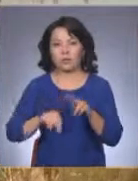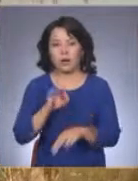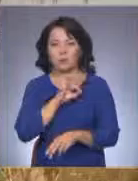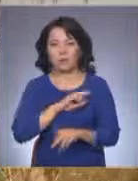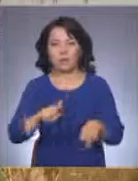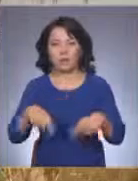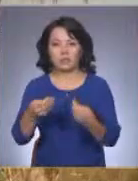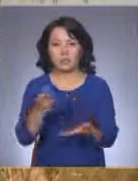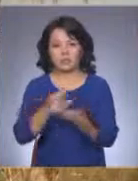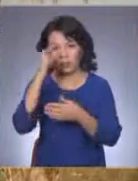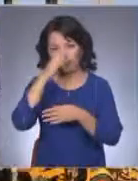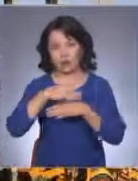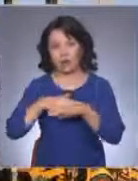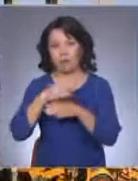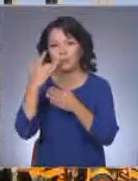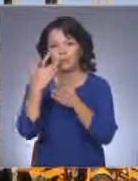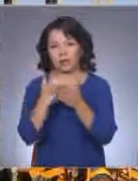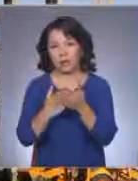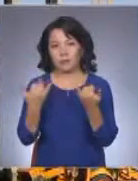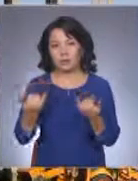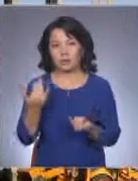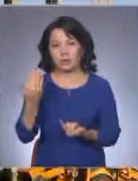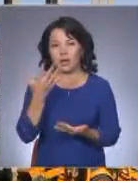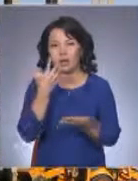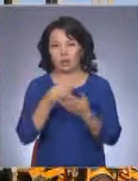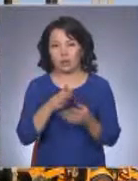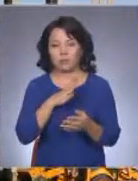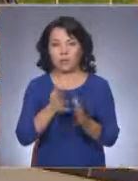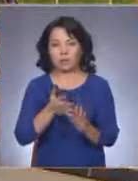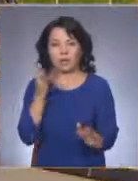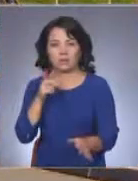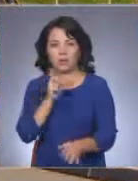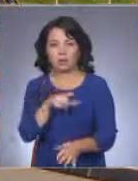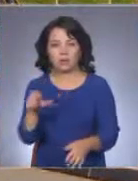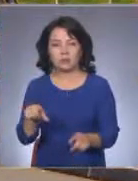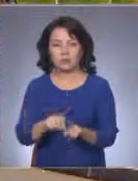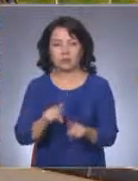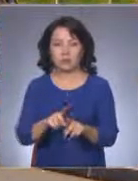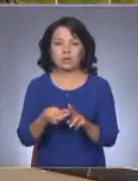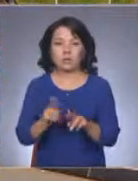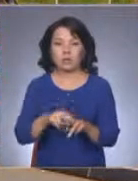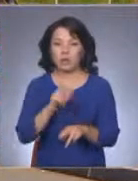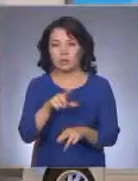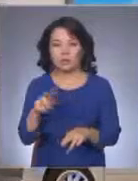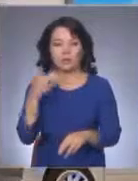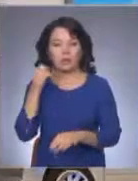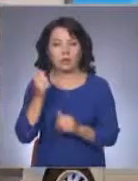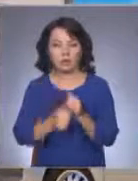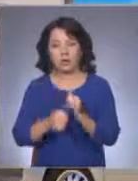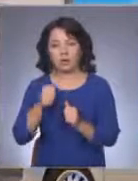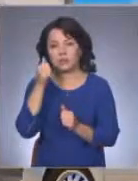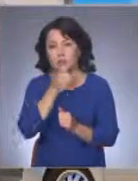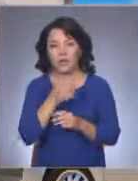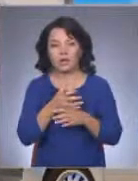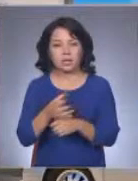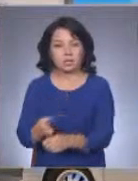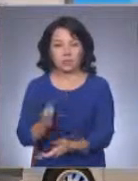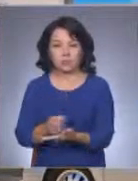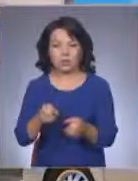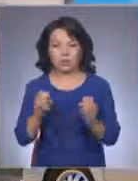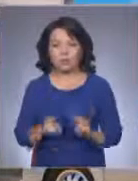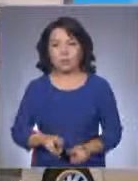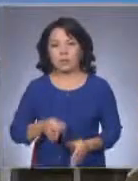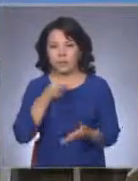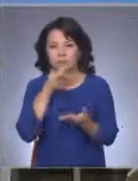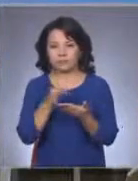пайдалануға берілмек. Мемлекеттік бағдарламалардың арқасында кезекте тұрған халық саны жылдан жылға қысқарып келеді дейді мамандар.